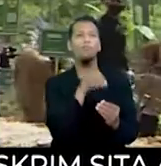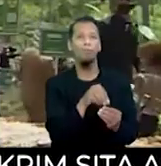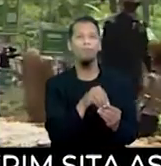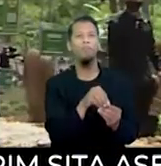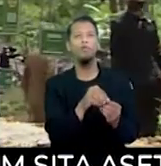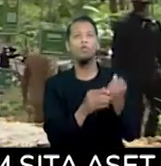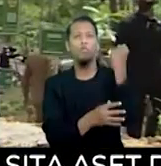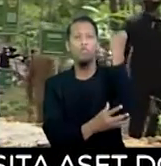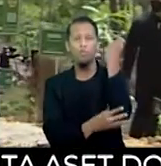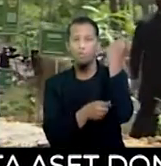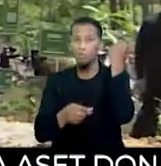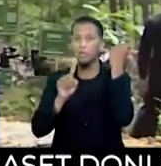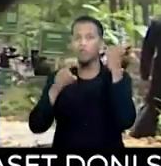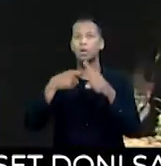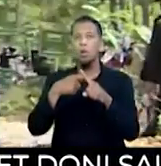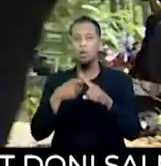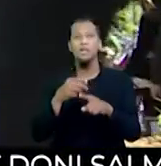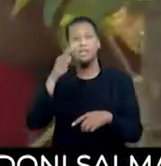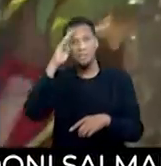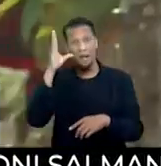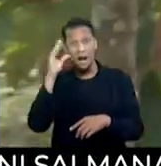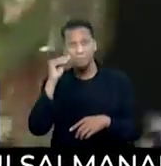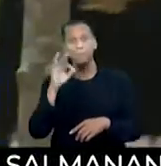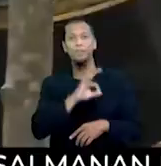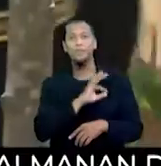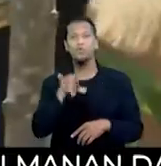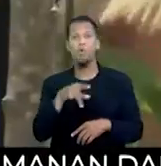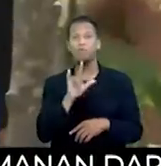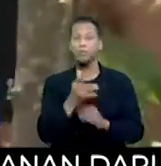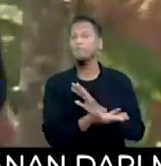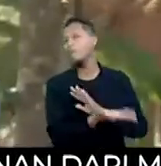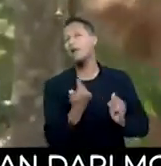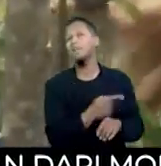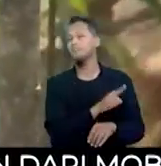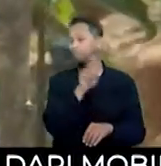Senin malam Presiden Jokowi bermalam di lokasi ibukota negara